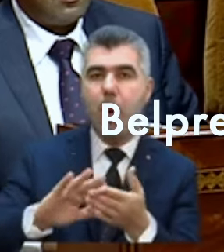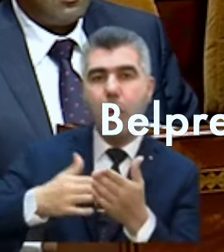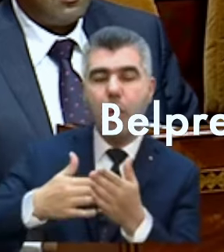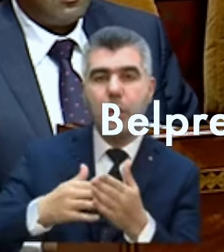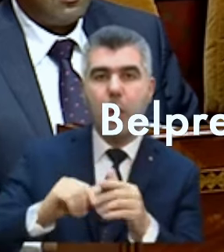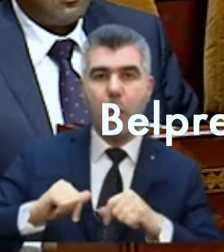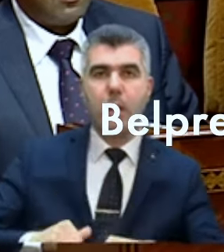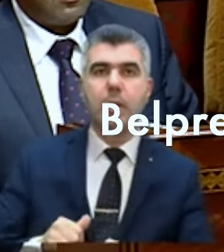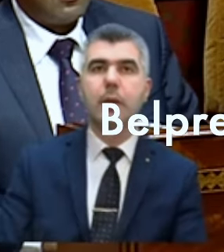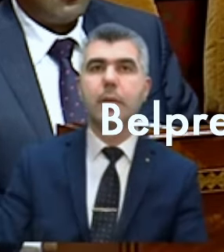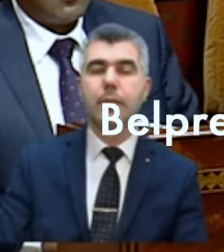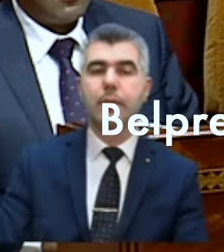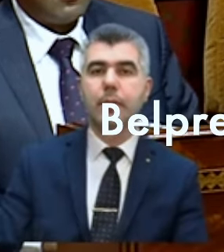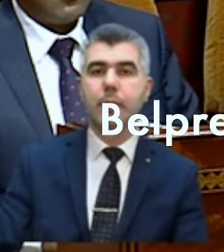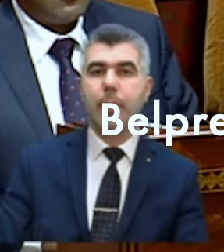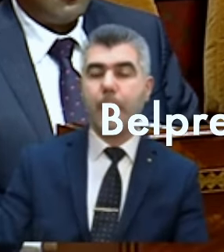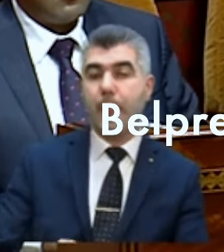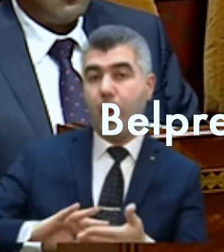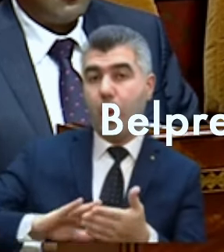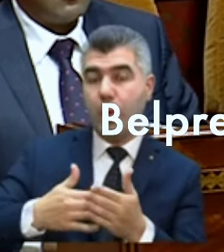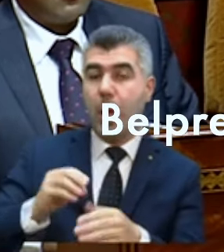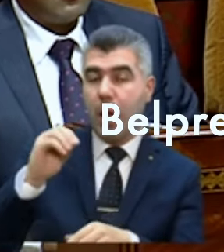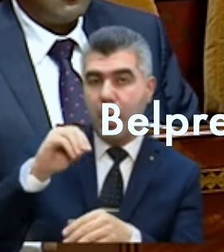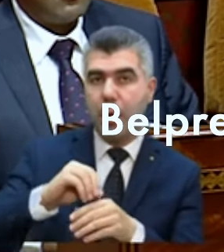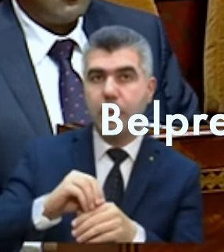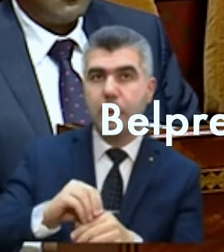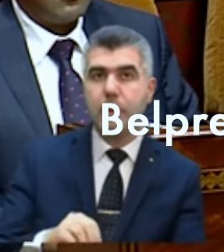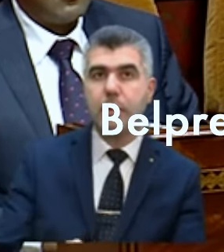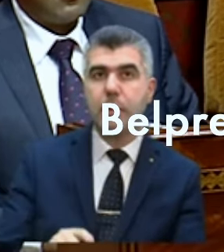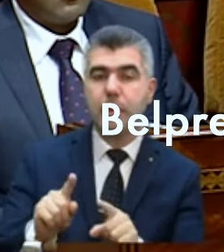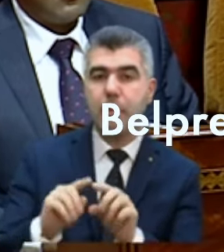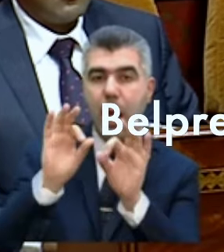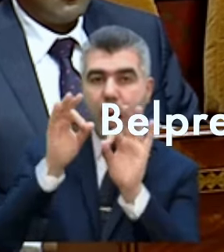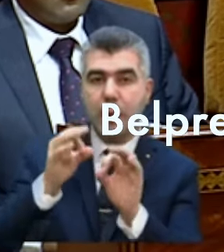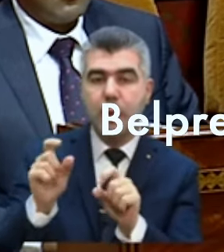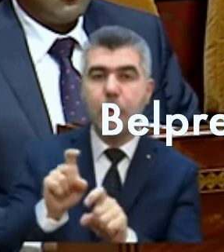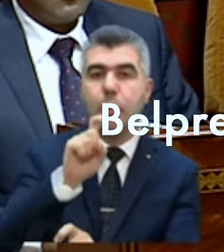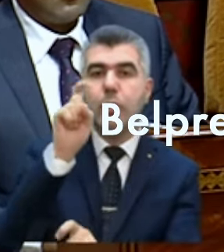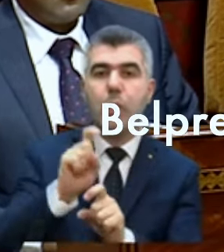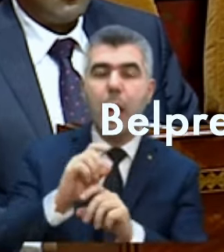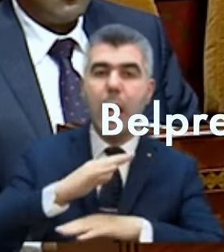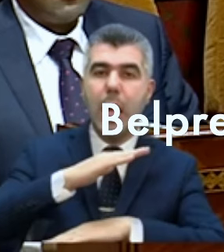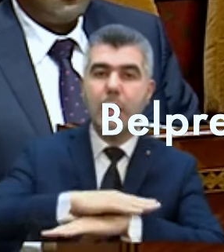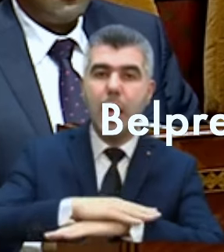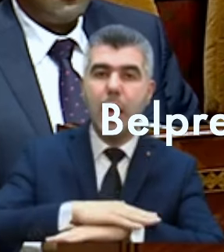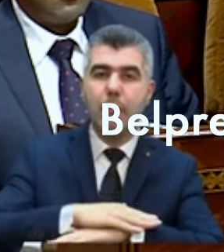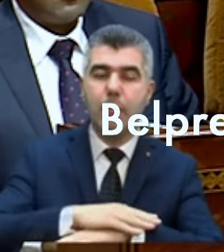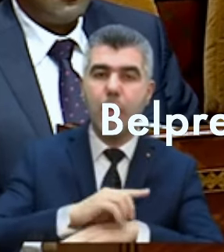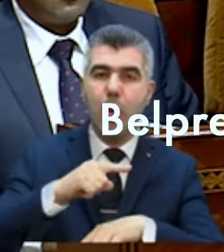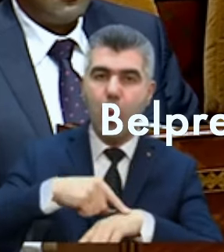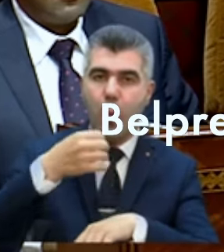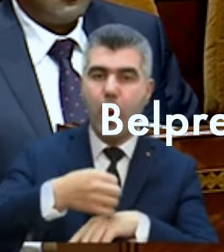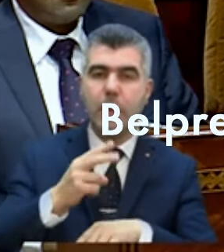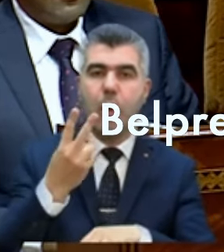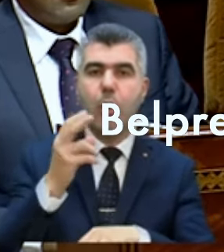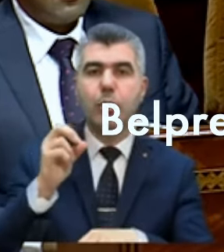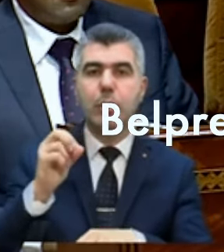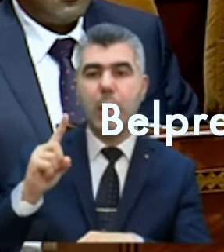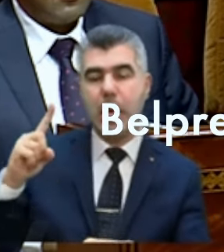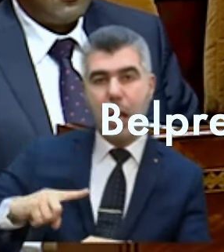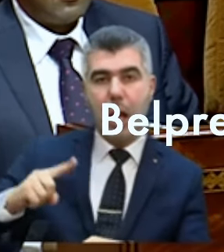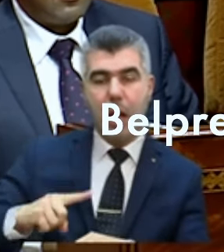المعيار؟ المعيار السيد الوزير أعطينا عدد الاسئله اللي احترمتوا فيها الاجل الدستوري ديال 20 يوم، كتبقاو